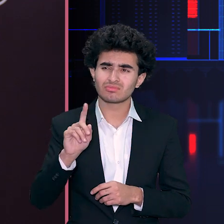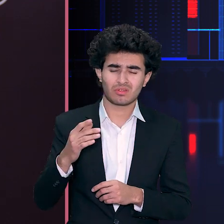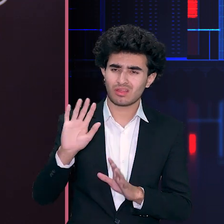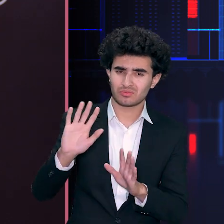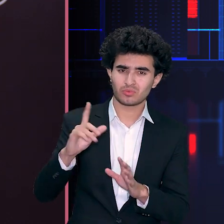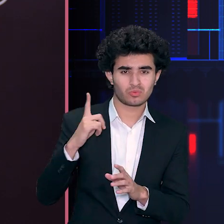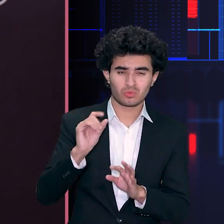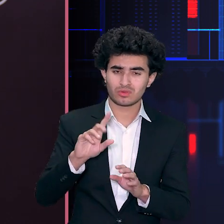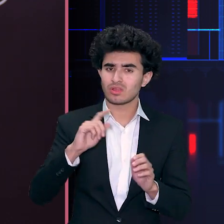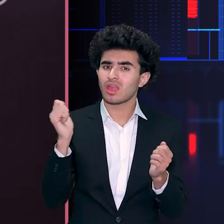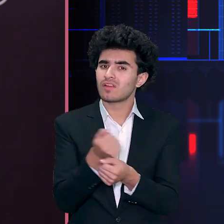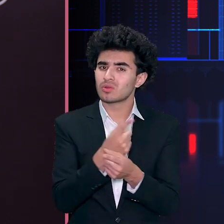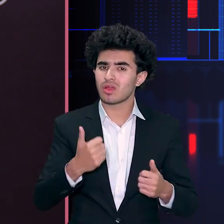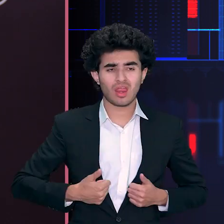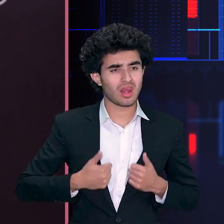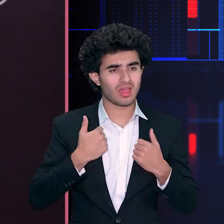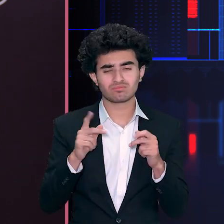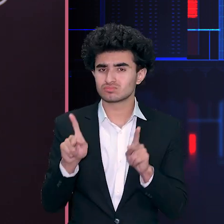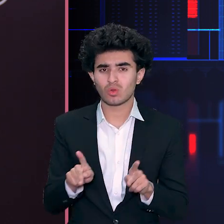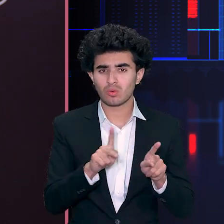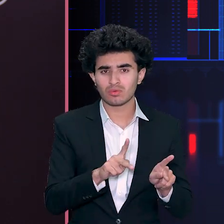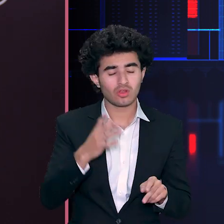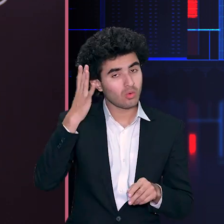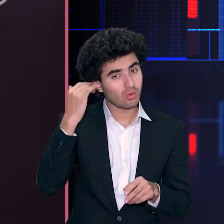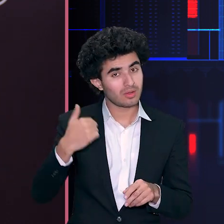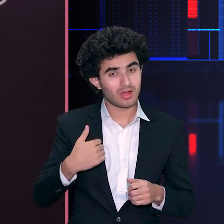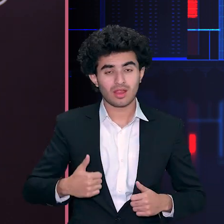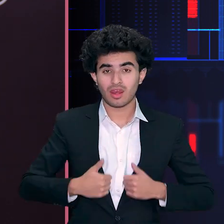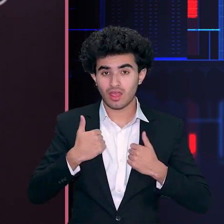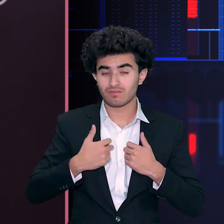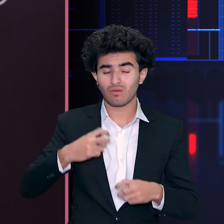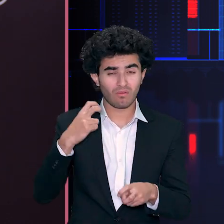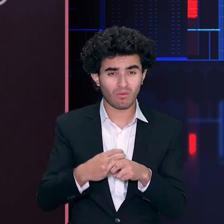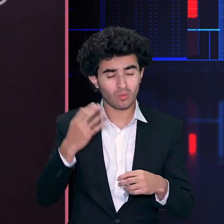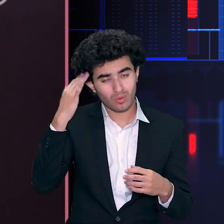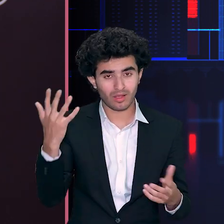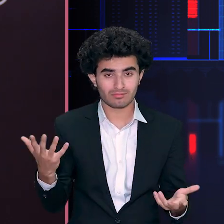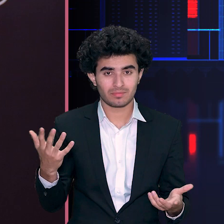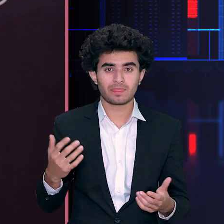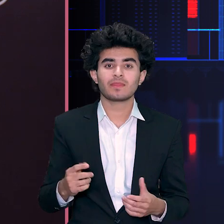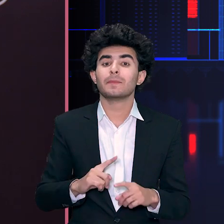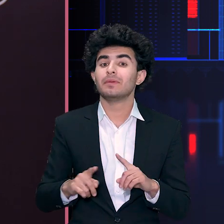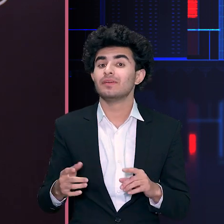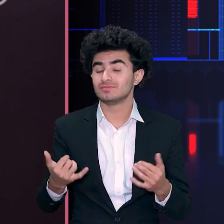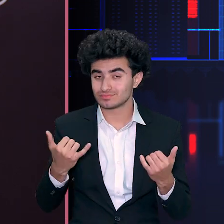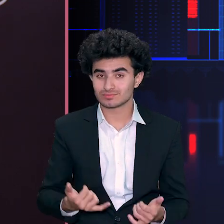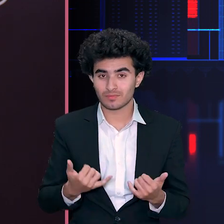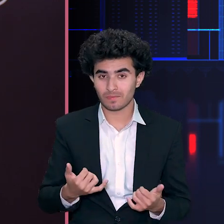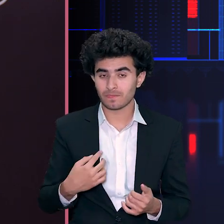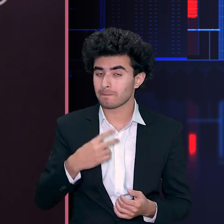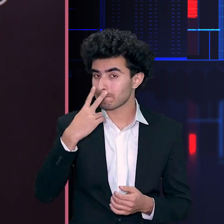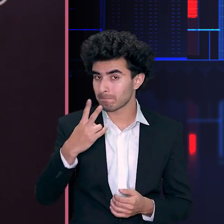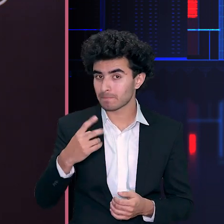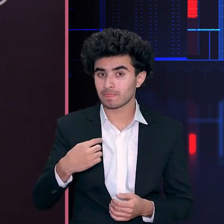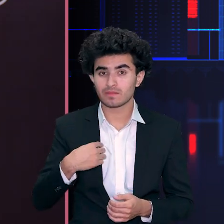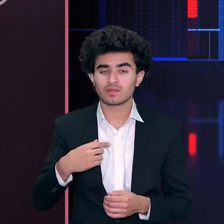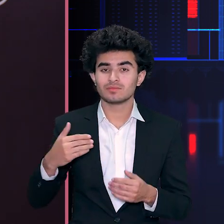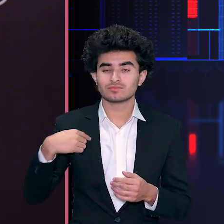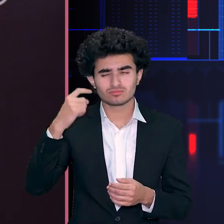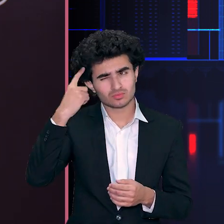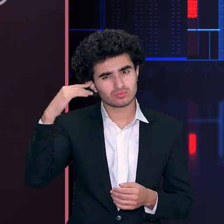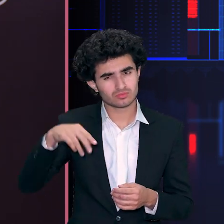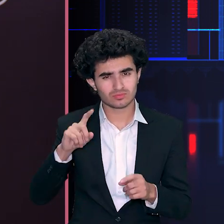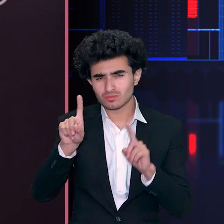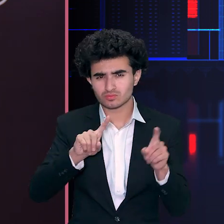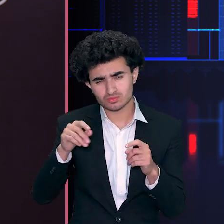اور میں ہمیشہ اللہ پاک سے یہی کہتا تھا کہ اچھا سب کی لائف نارمل ہے اور میری لائف کیوں اس طرح ہے. تو اب مجھے جا کے